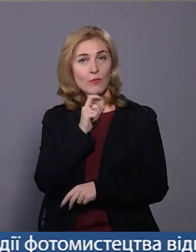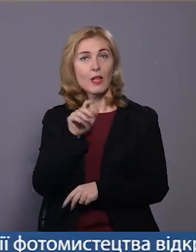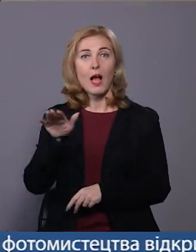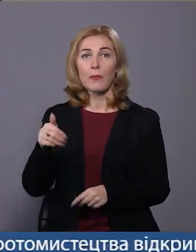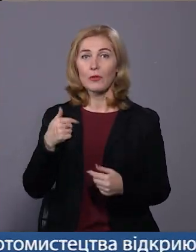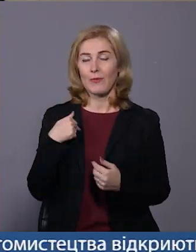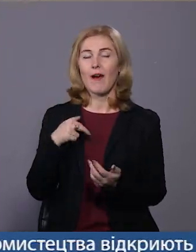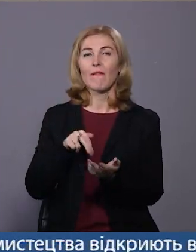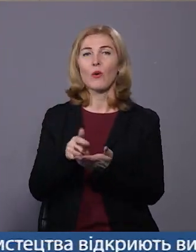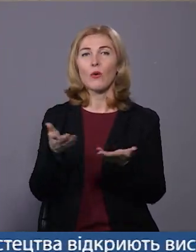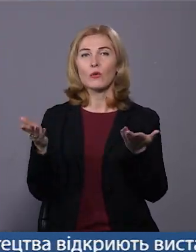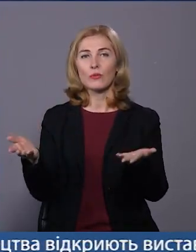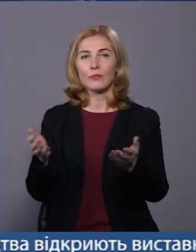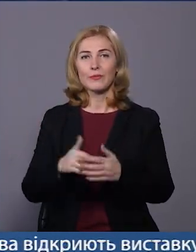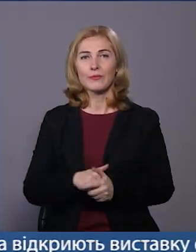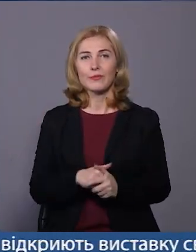я виходжу.